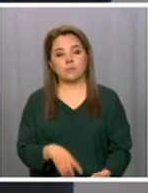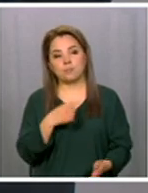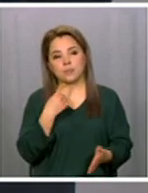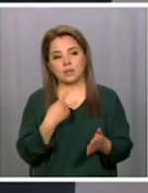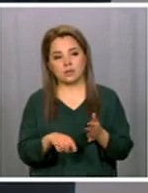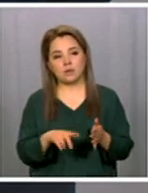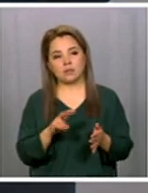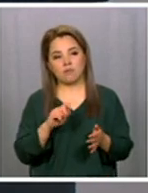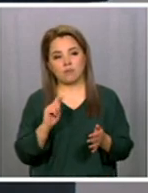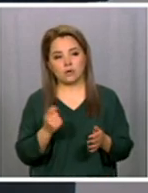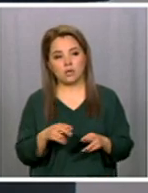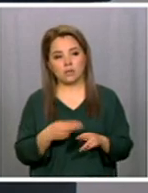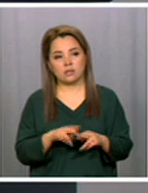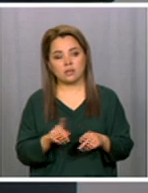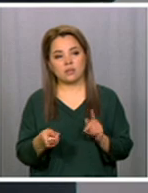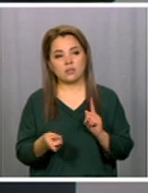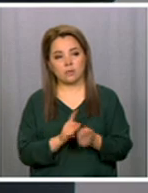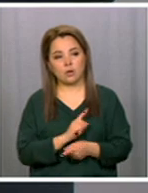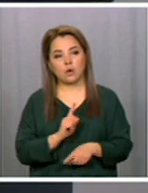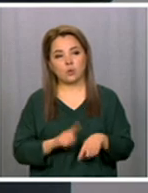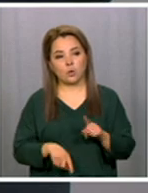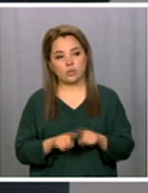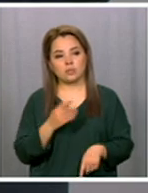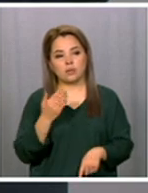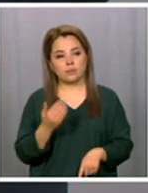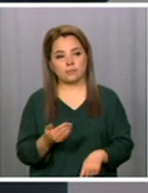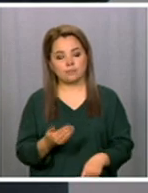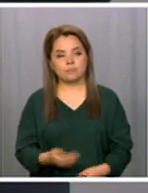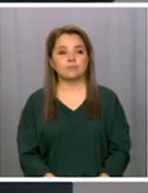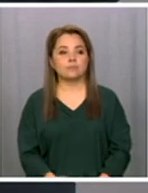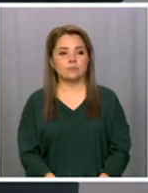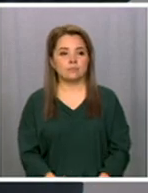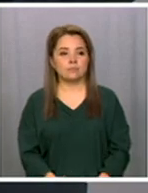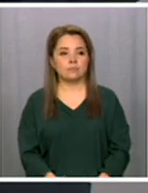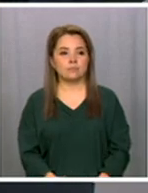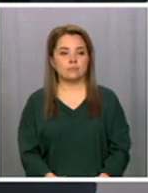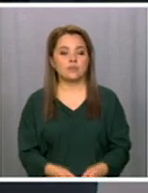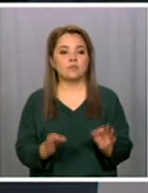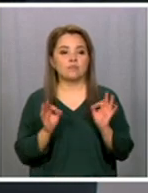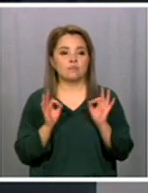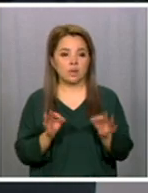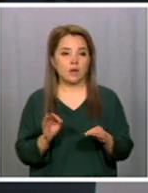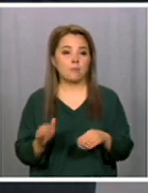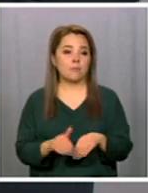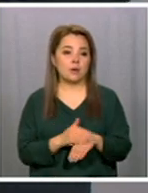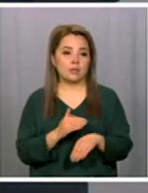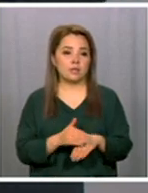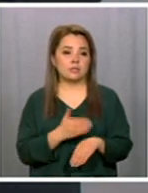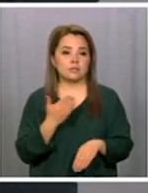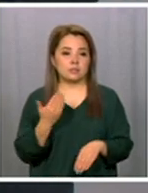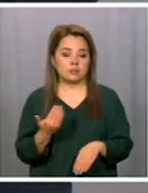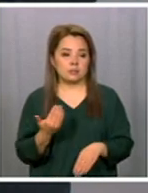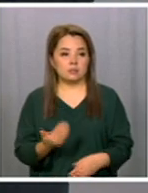войне – это измена Родине. Верно. Вы молодцы.